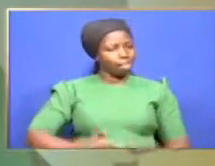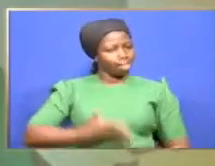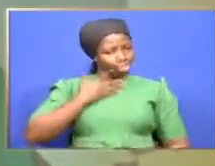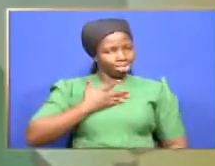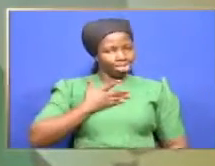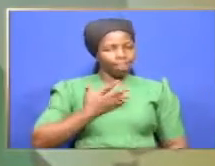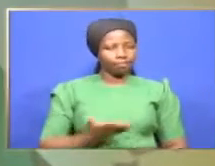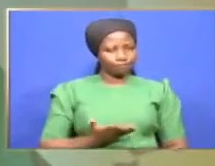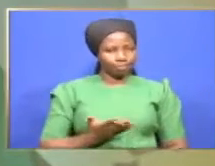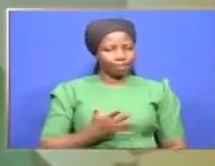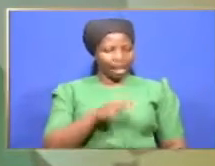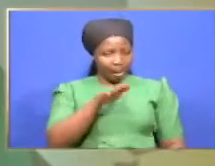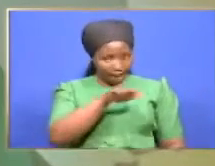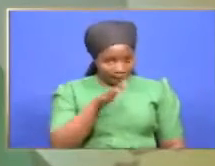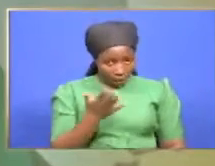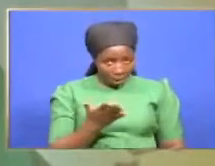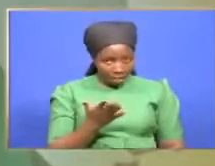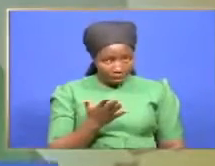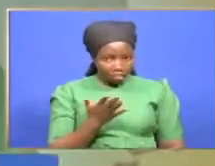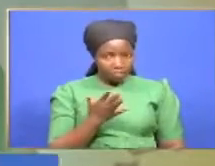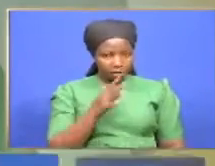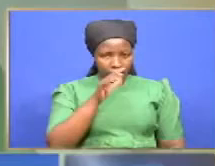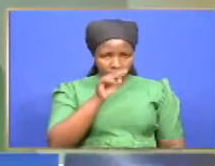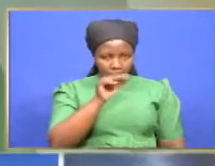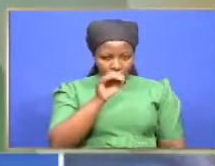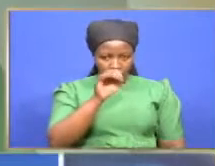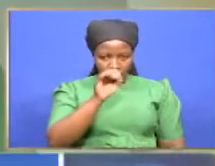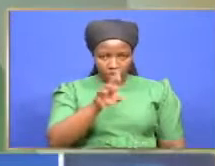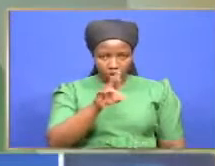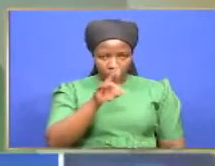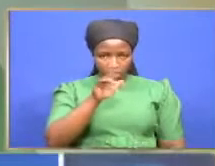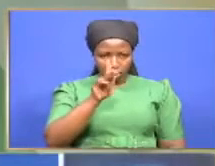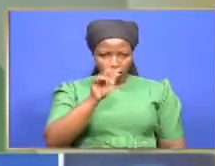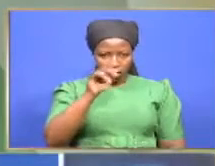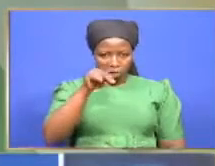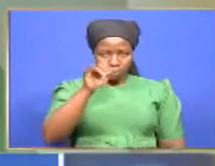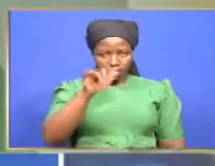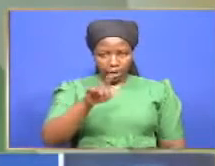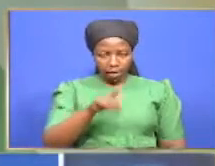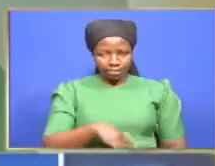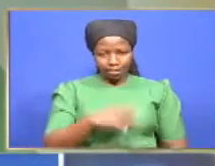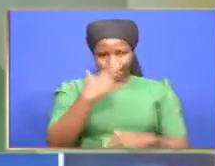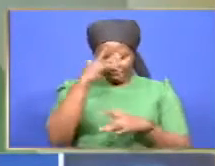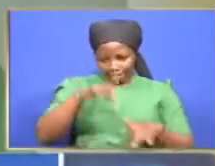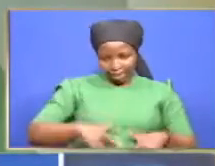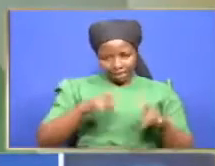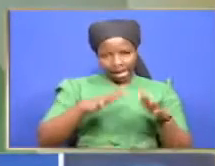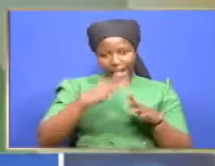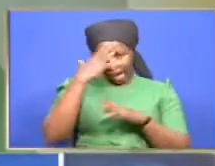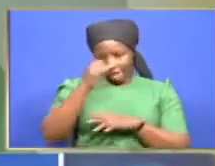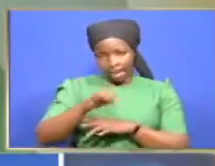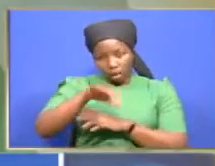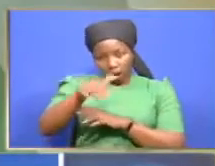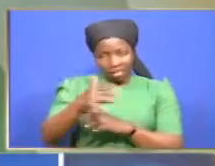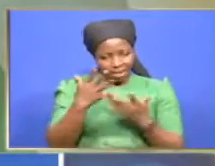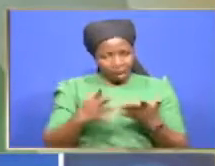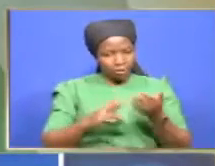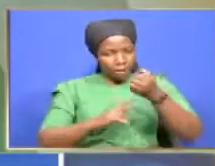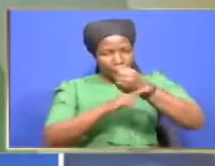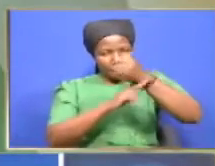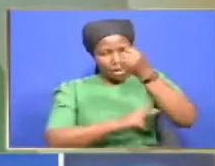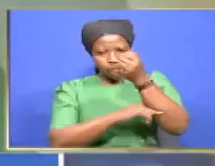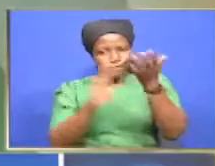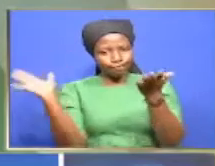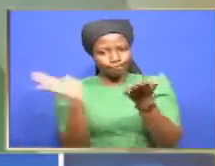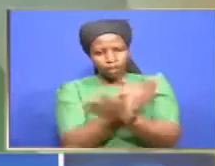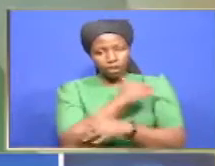katika sehemu ya Norkopir huko Kitengela kaunti ya Kajiado sasa wamebomoa daraja lililojengwa kwa shilingi